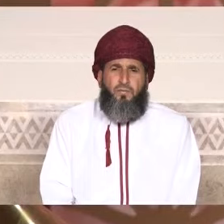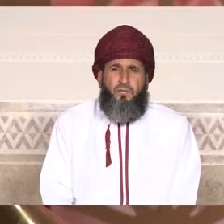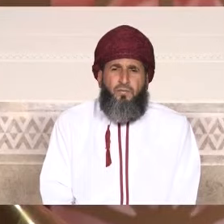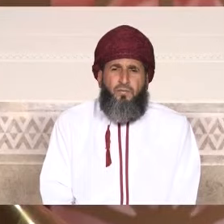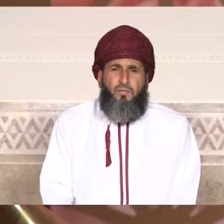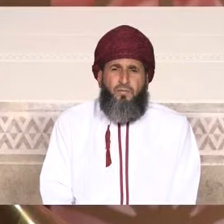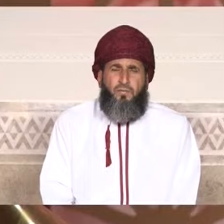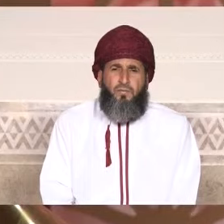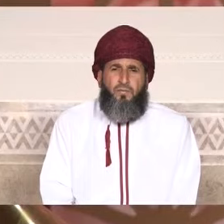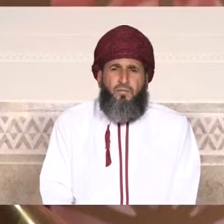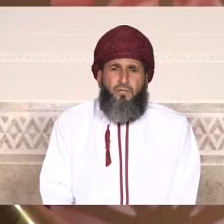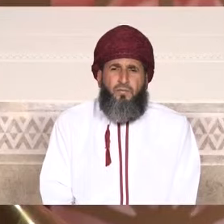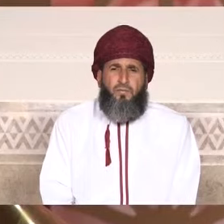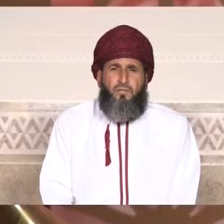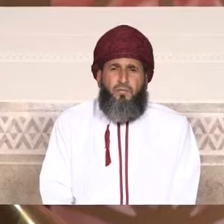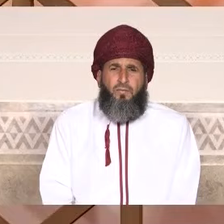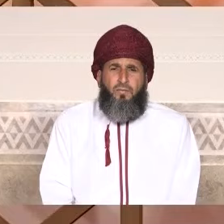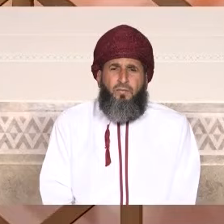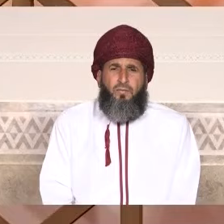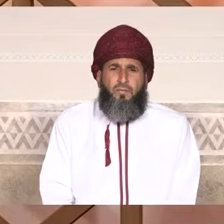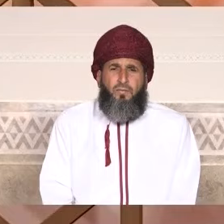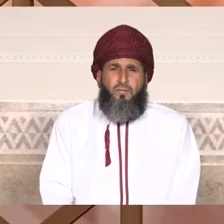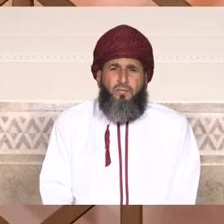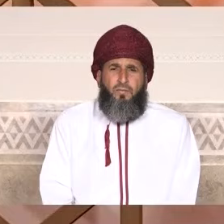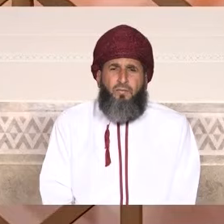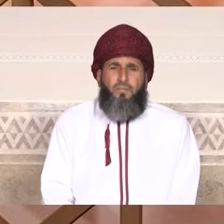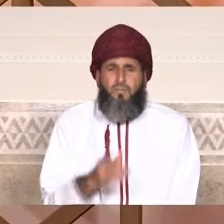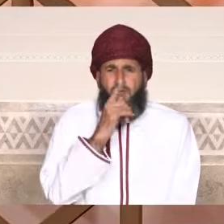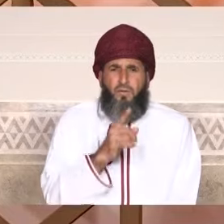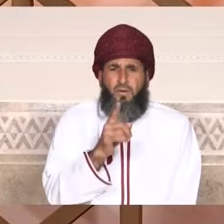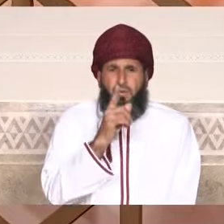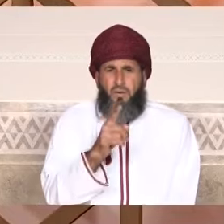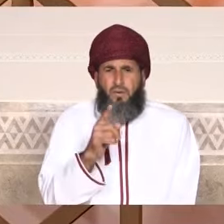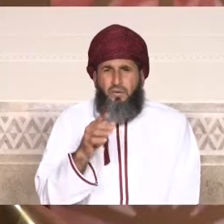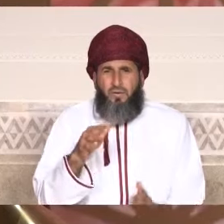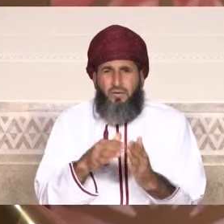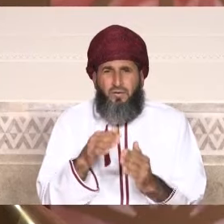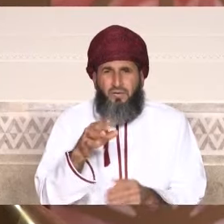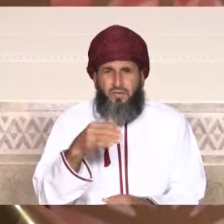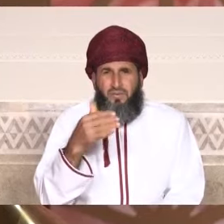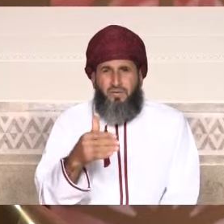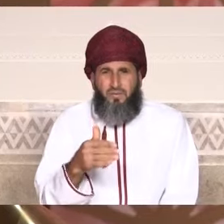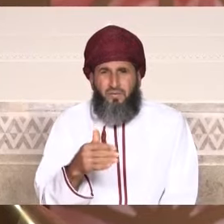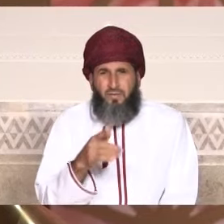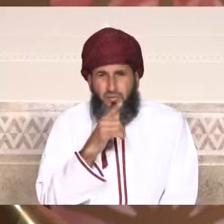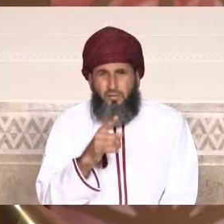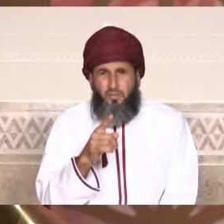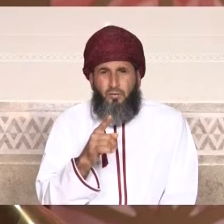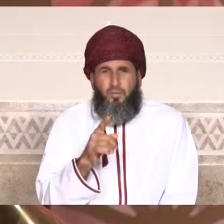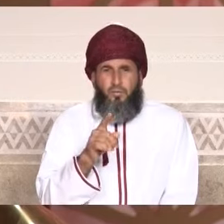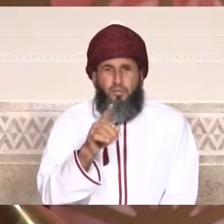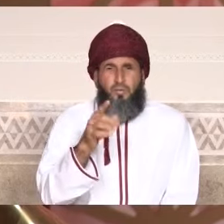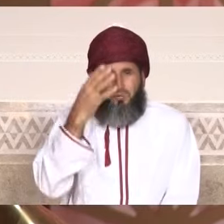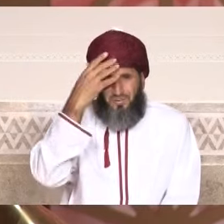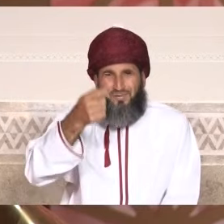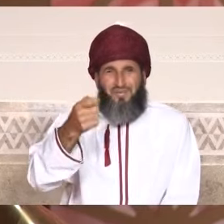نعم. السؤال الأول سؤال المرضع. ماذا كان السؤال الأول؟ عن المرضع. أو نبدأ بالسؤال الأخير ثم نرجع إلى السؤال طيب الأول؟ طيب فليكن. طيب أولا حياك